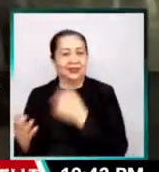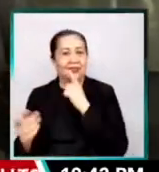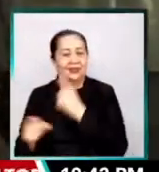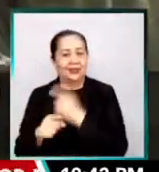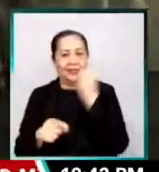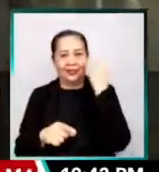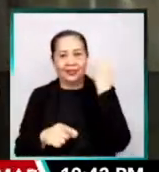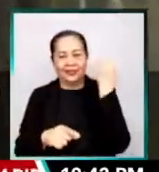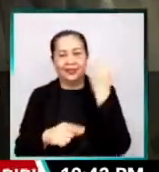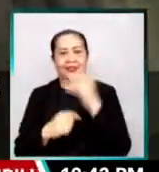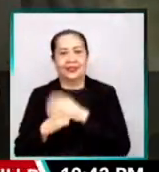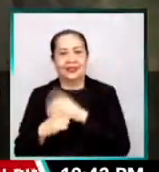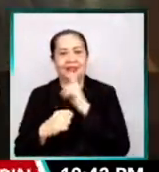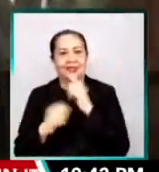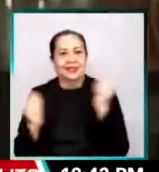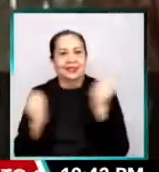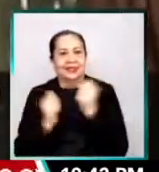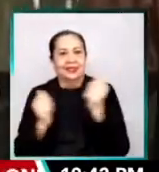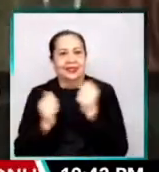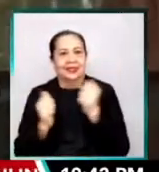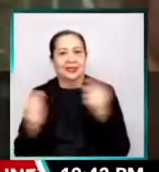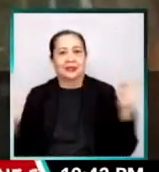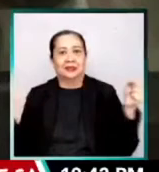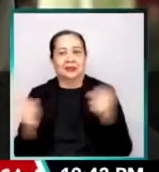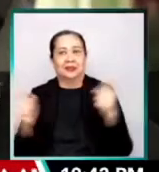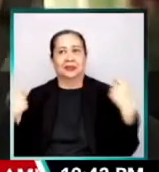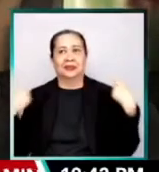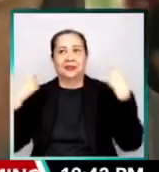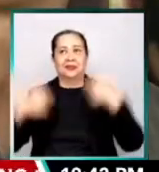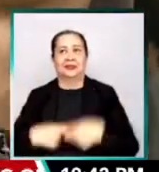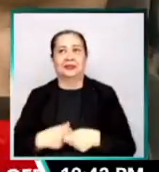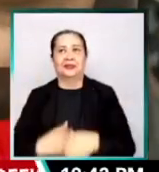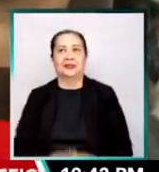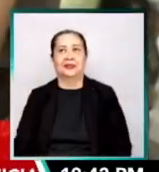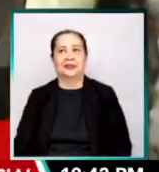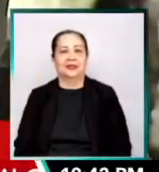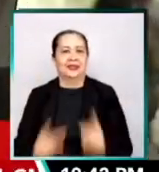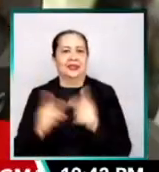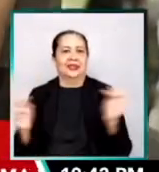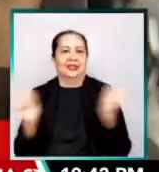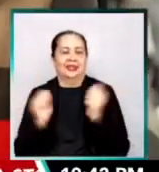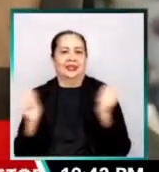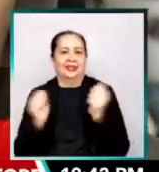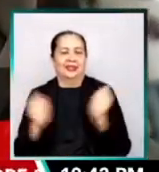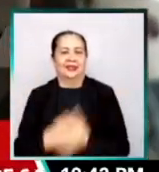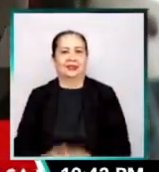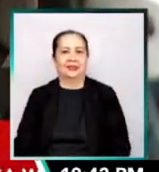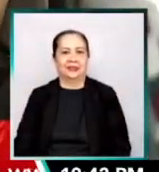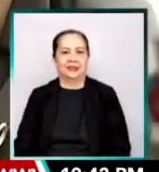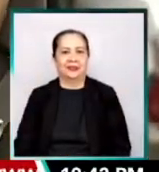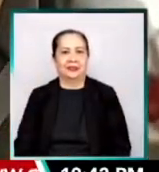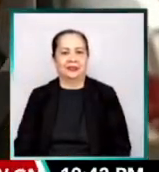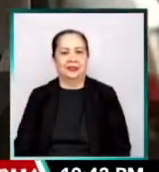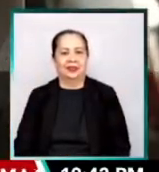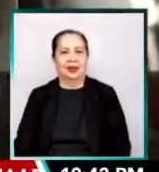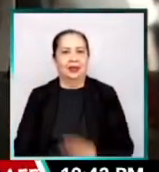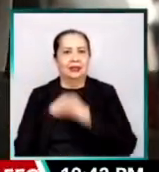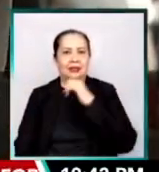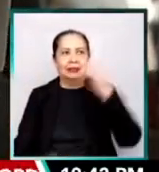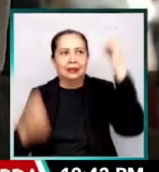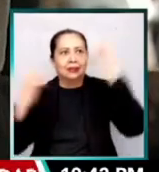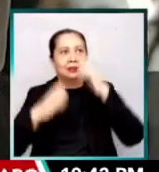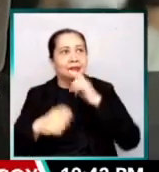Danger ang lamig at agad na pasuot ng jacket. Sobrang lamig po. Hindi mo maaasahan na ganito yung